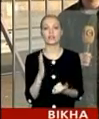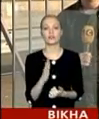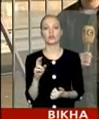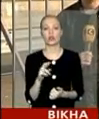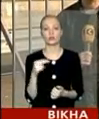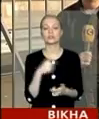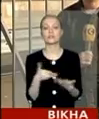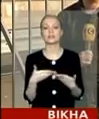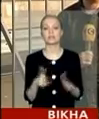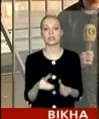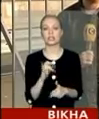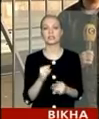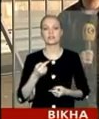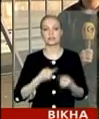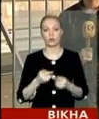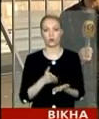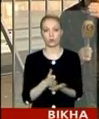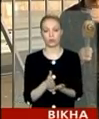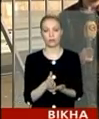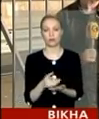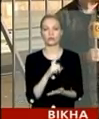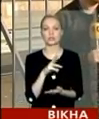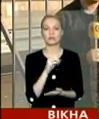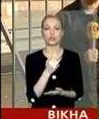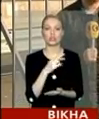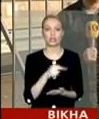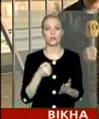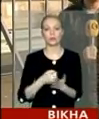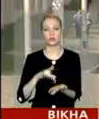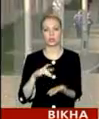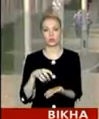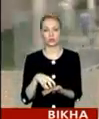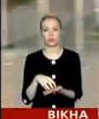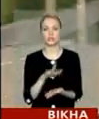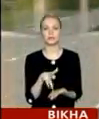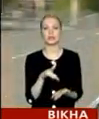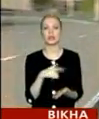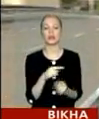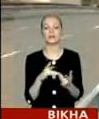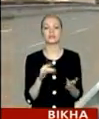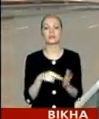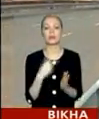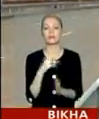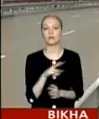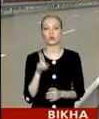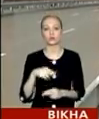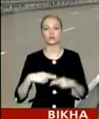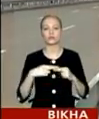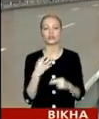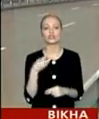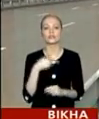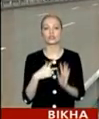Януковича він відкритий в зворотньому напрямку – з Межгір'я до центру столиці. Міст вартістю 2 мільйони доларів